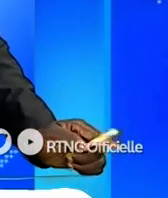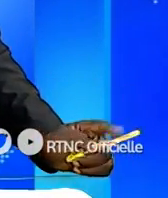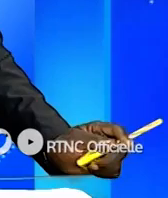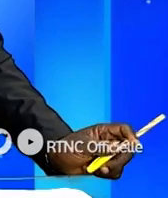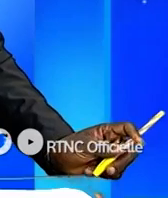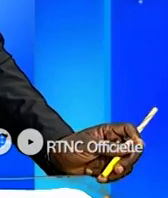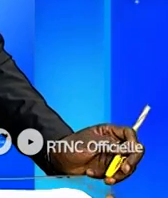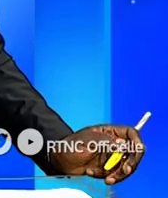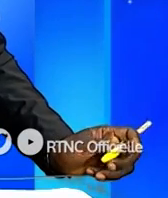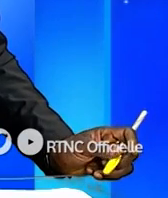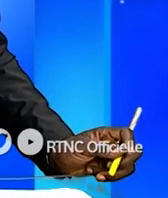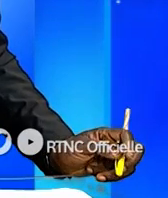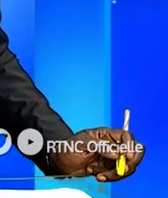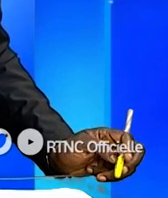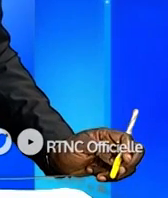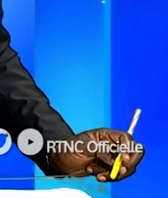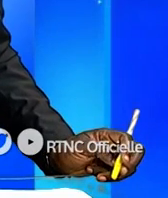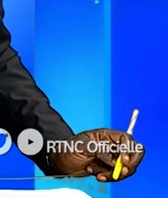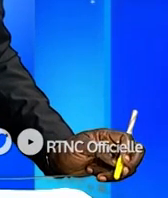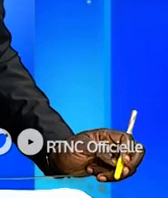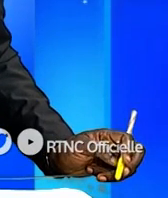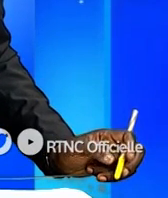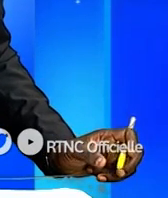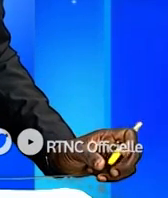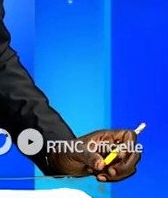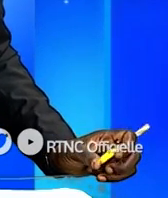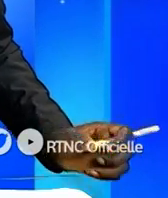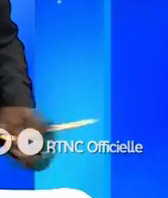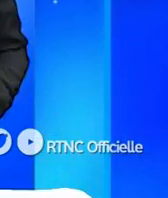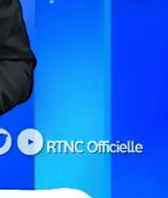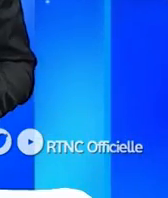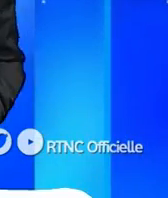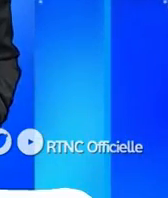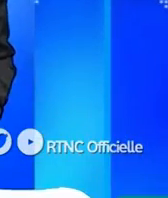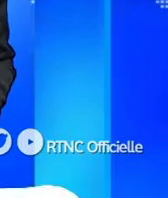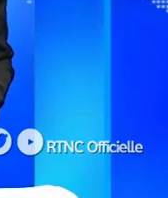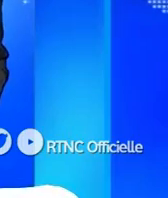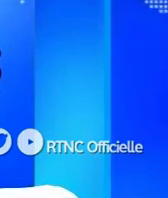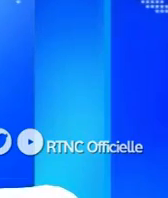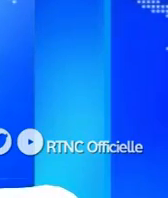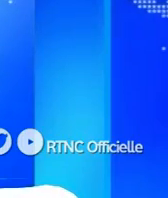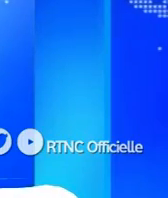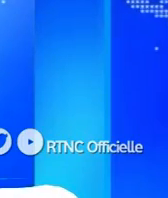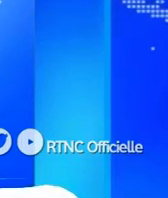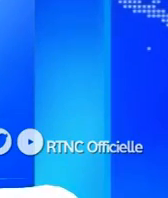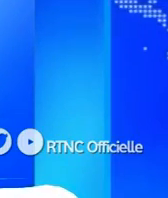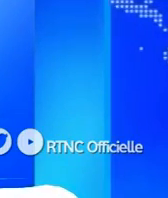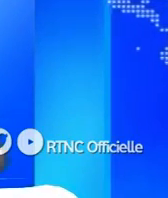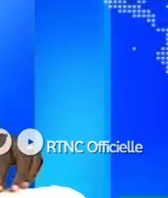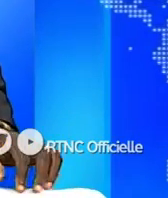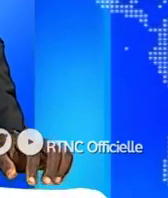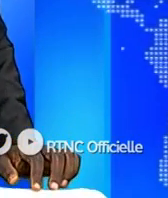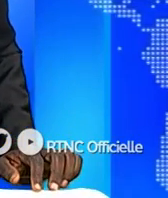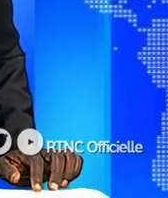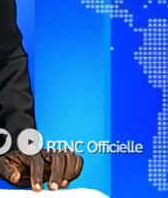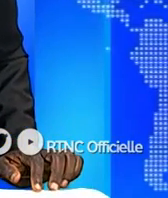République. Les deux personnalités ont échangé pendant près d'une heure. Rien n'a filtré de ces échanges qui, je vous rappelle, a